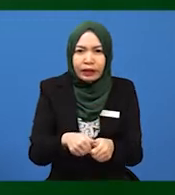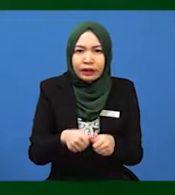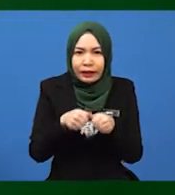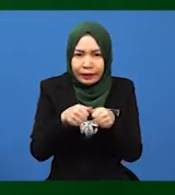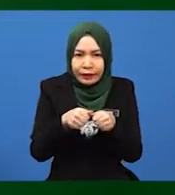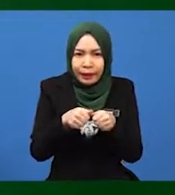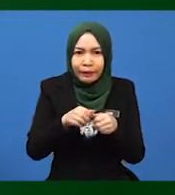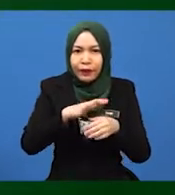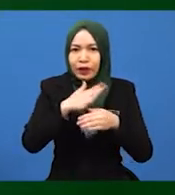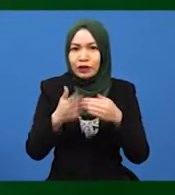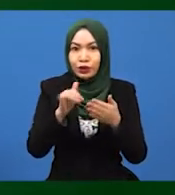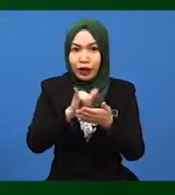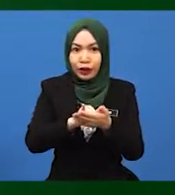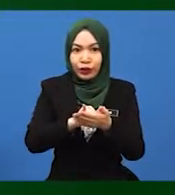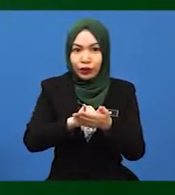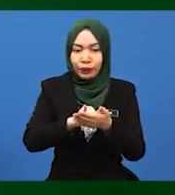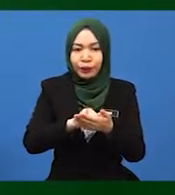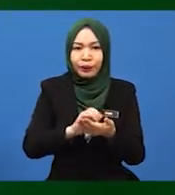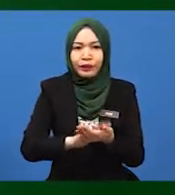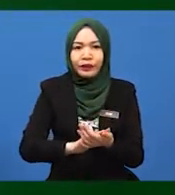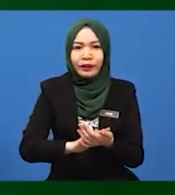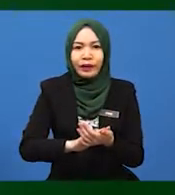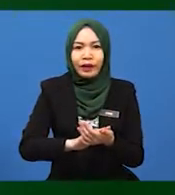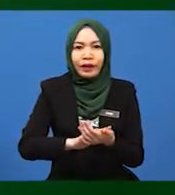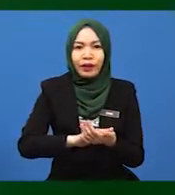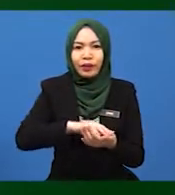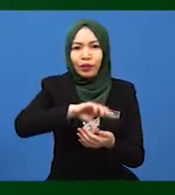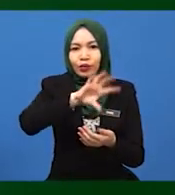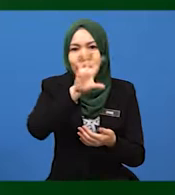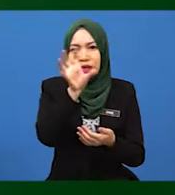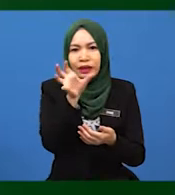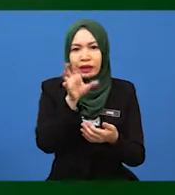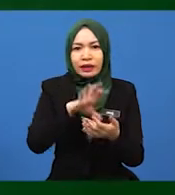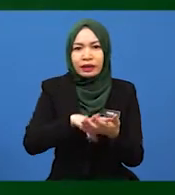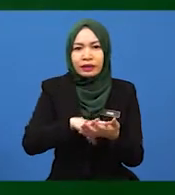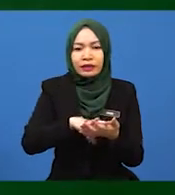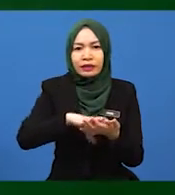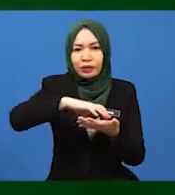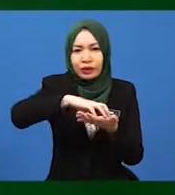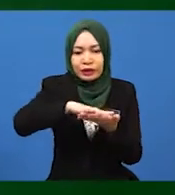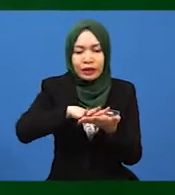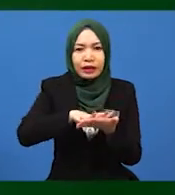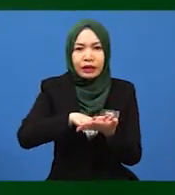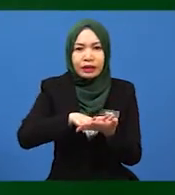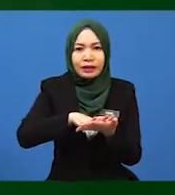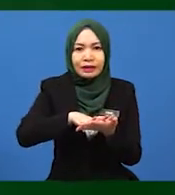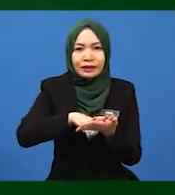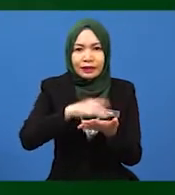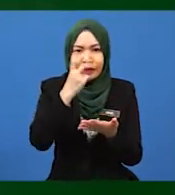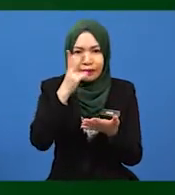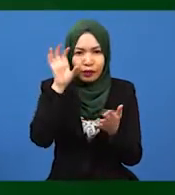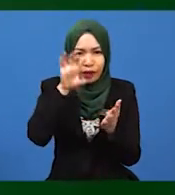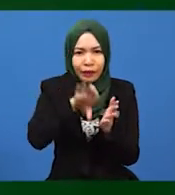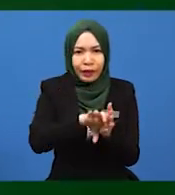Kemudian, pusing daun palas ke belakang kelongsong seperti ini. Lihat gambar.